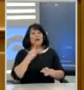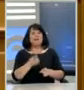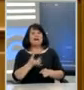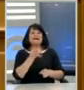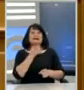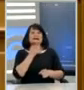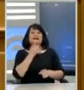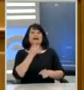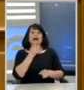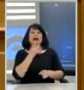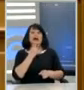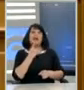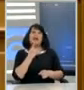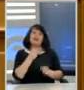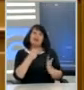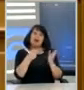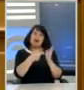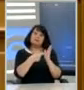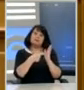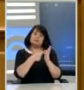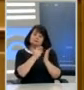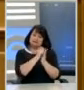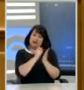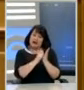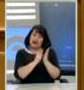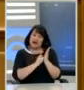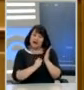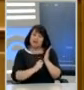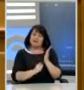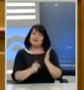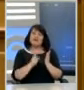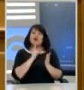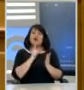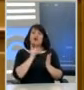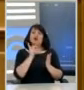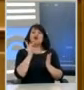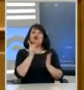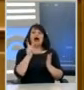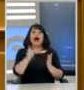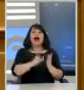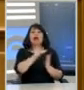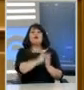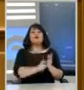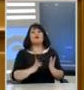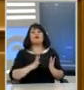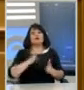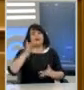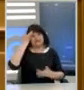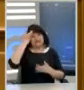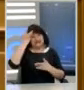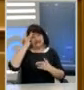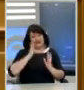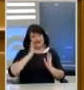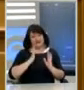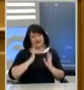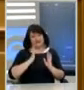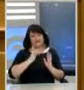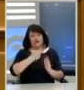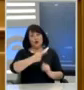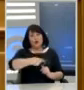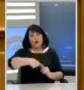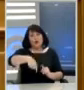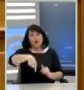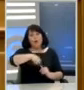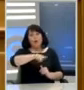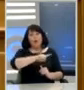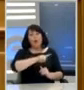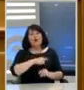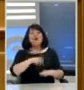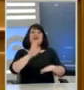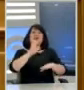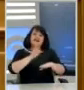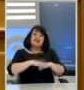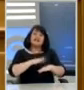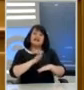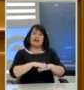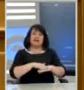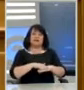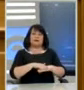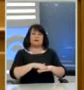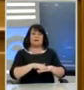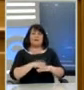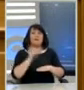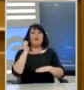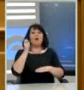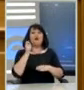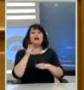αμήλικτη, όπως είναι και η συνείδηση της κοινωνίας. Είστε όλοι σας συνένοχοι στην πολιτική